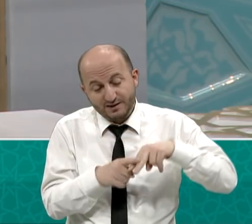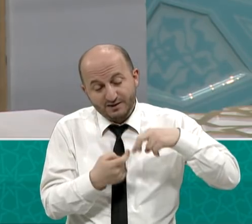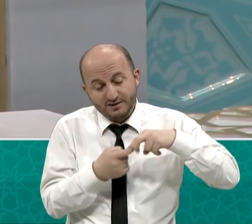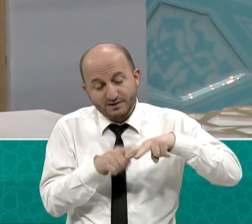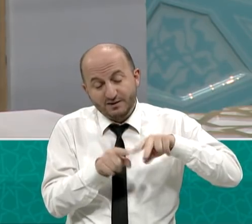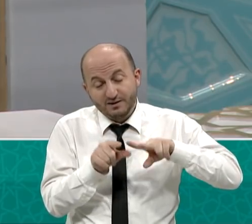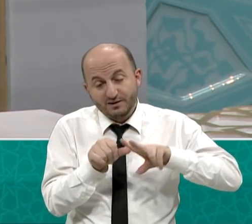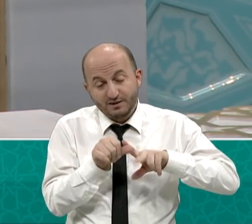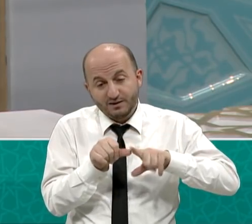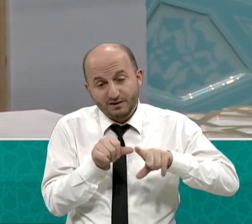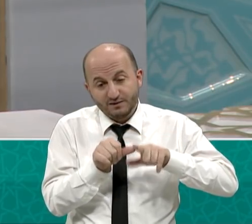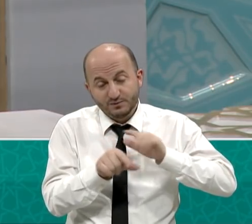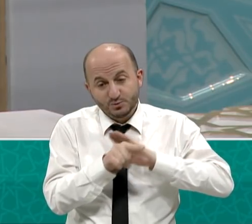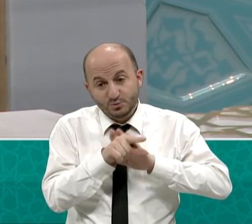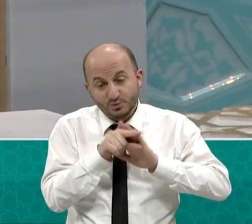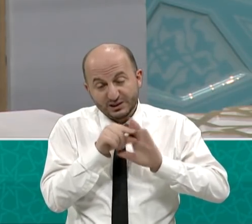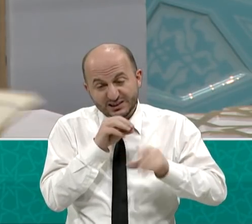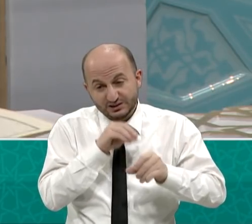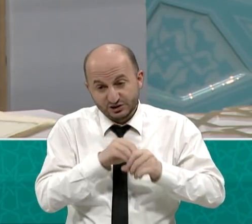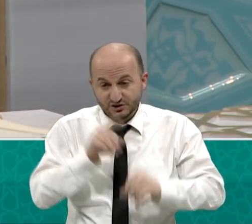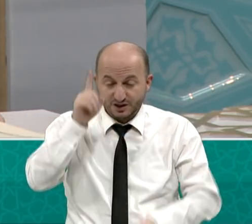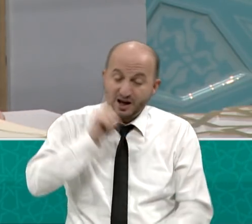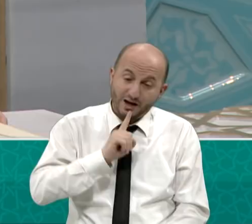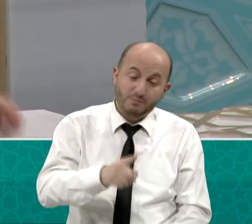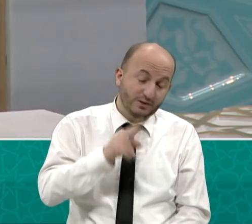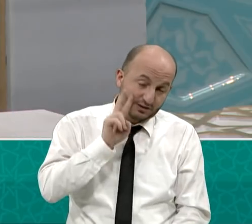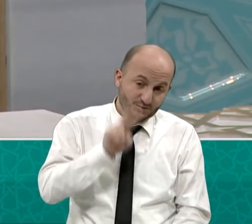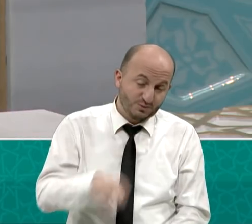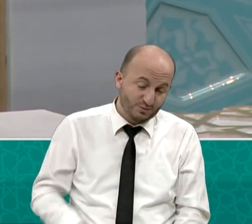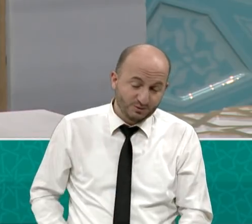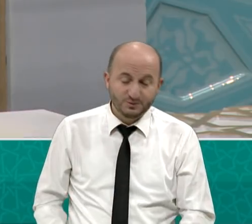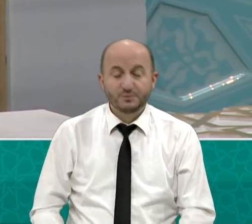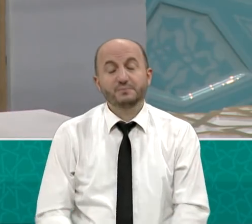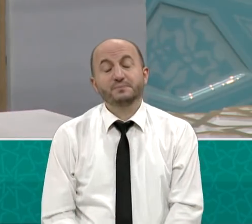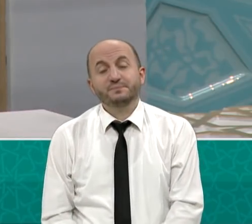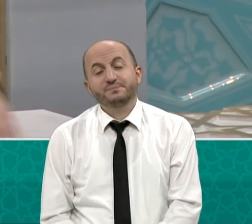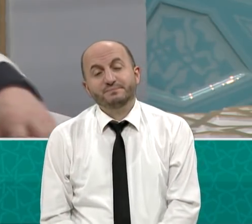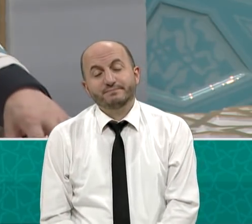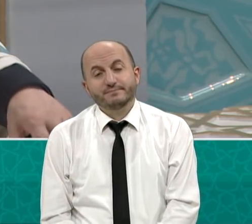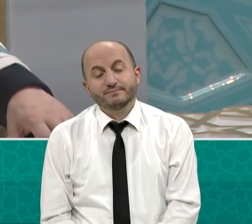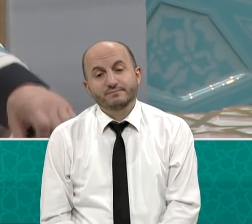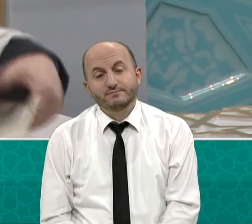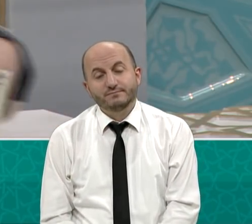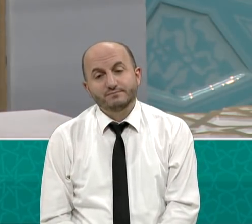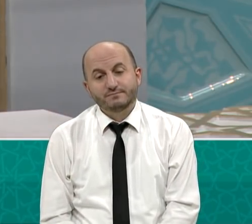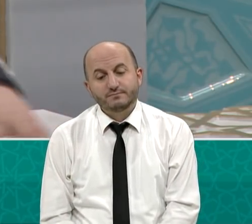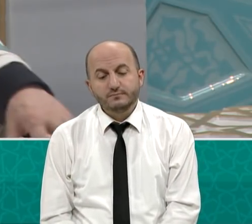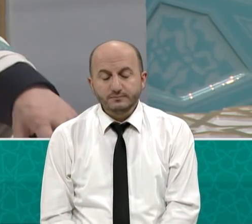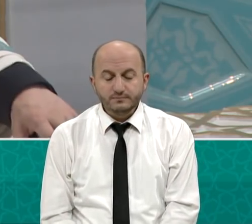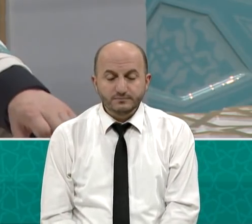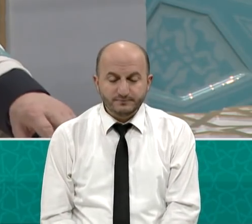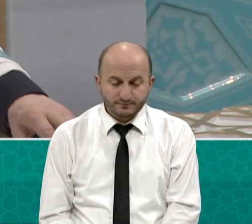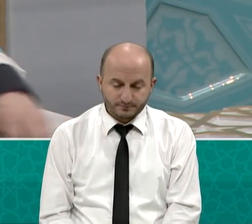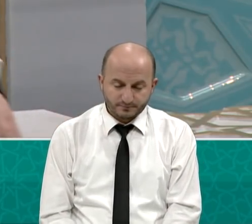156 157'de bunu emrettiğini görüyorsunuz. Bunun başka bir örneğini sizlere aktarmak